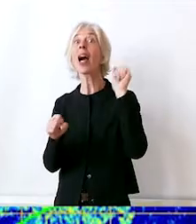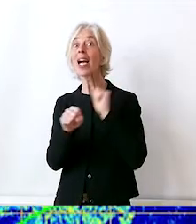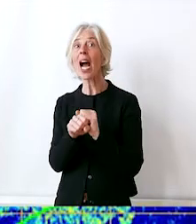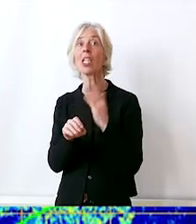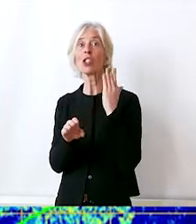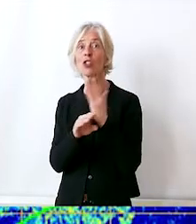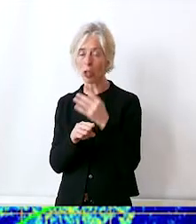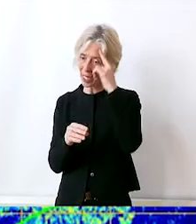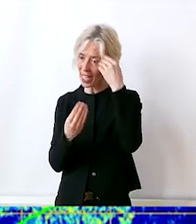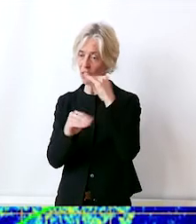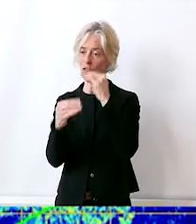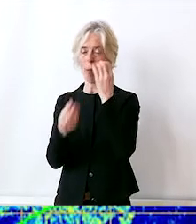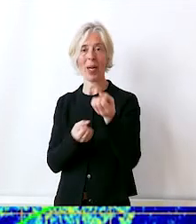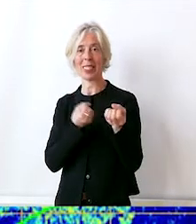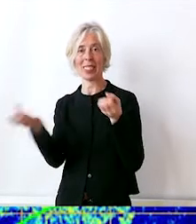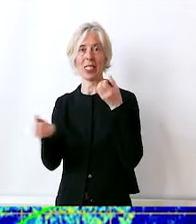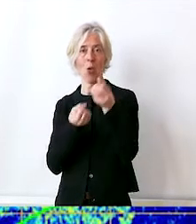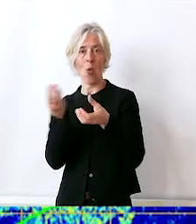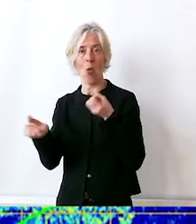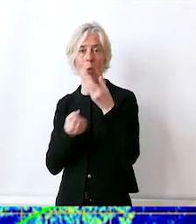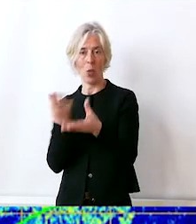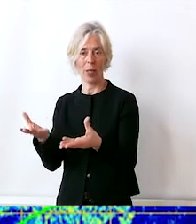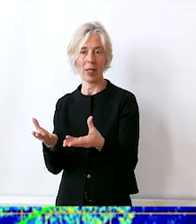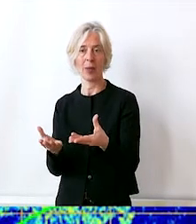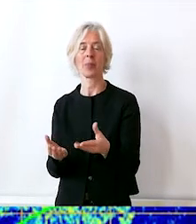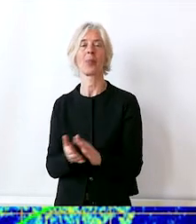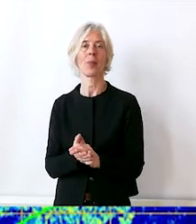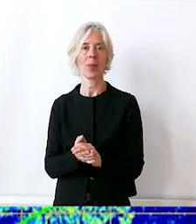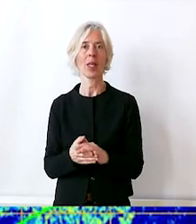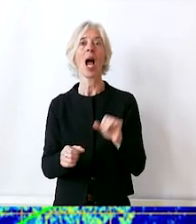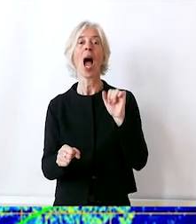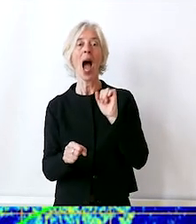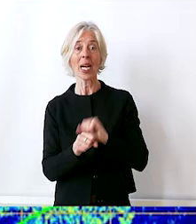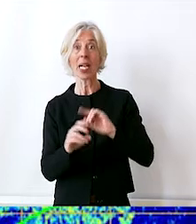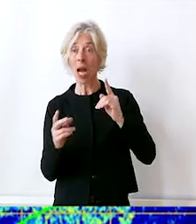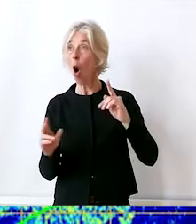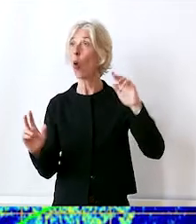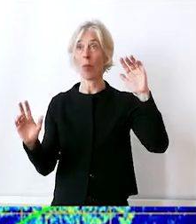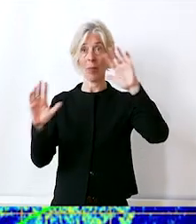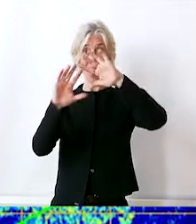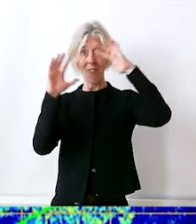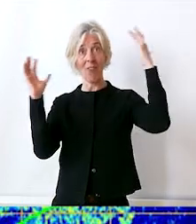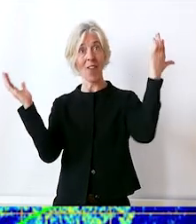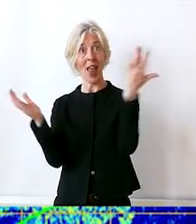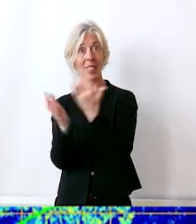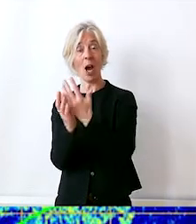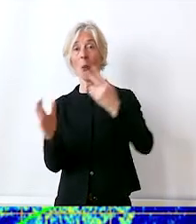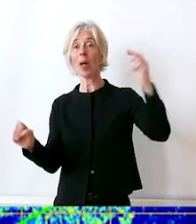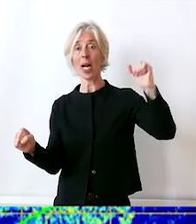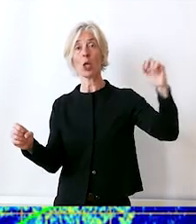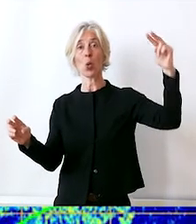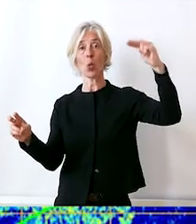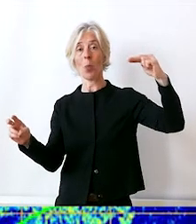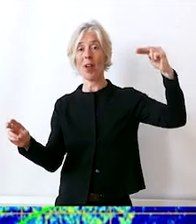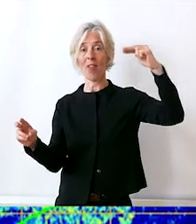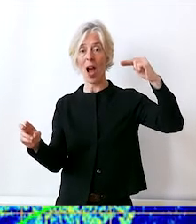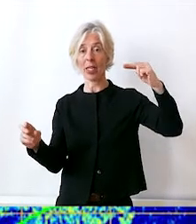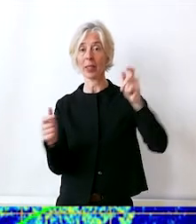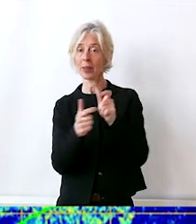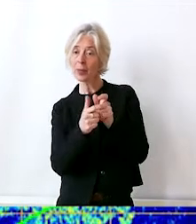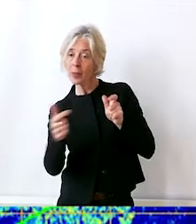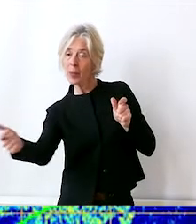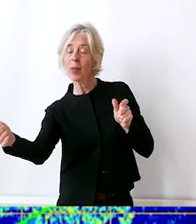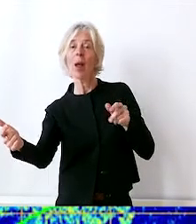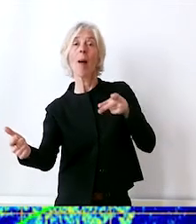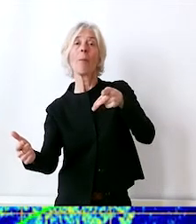einleiten. Man kann Pipelines aus dem Orbit monitoren. In dem Fall wäre das jetzt hier auch über